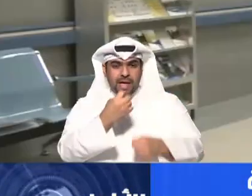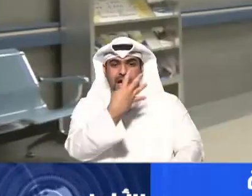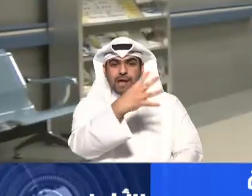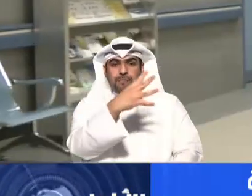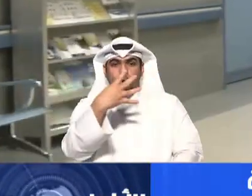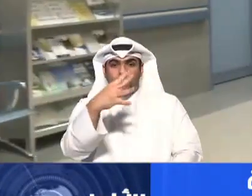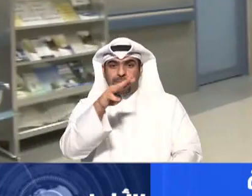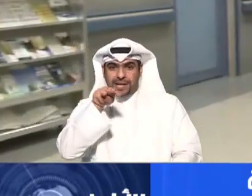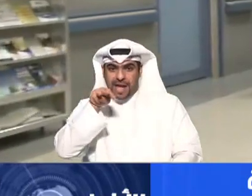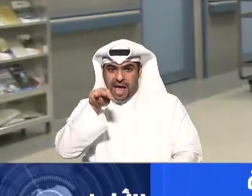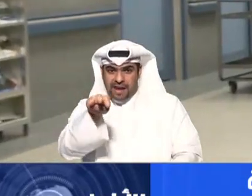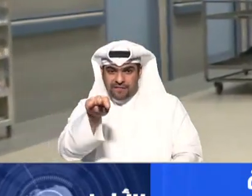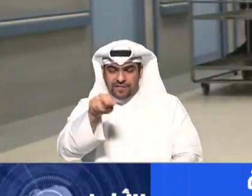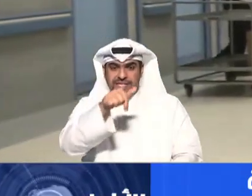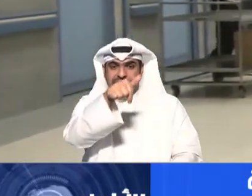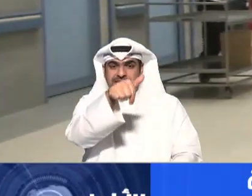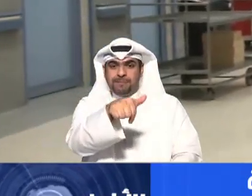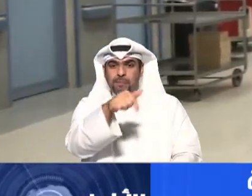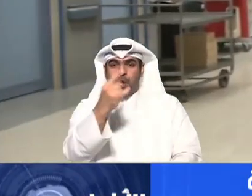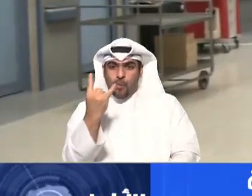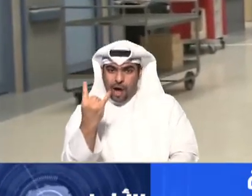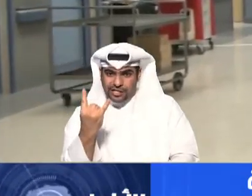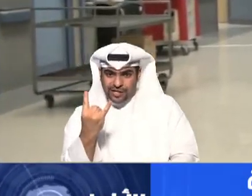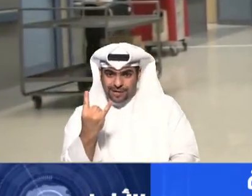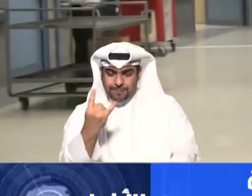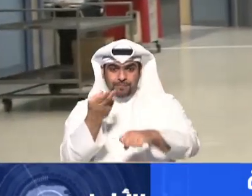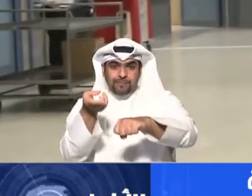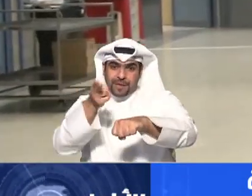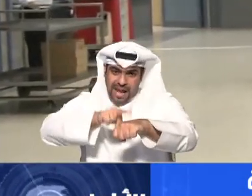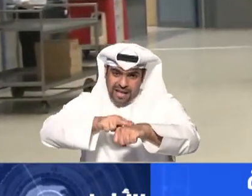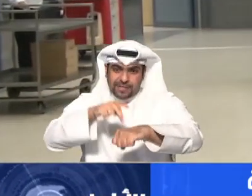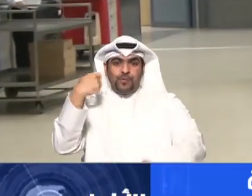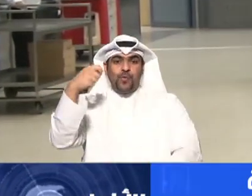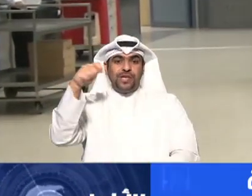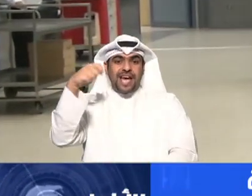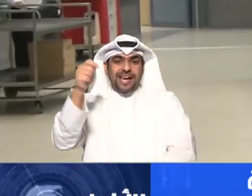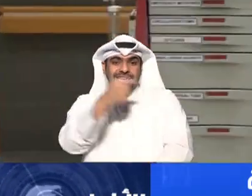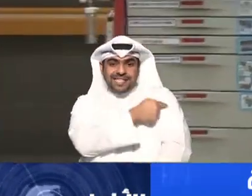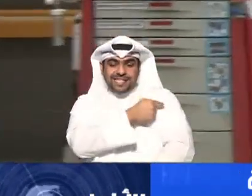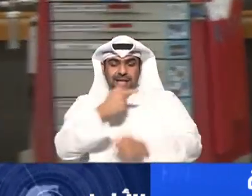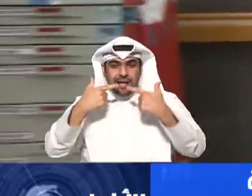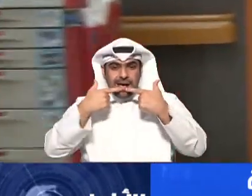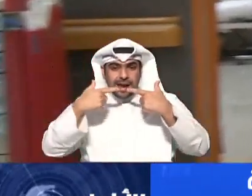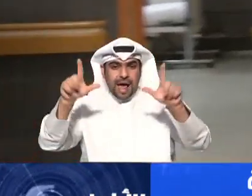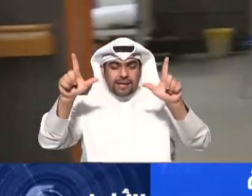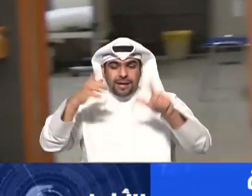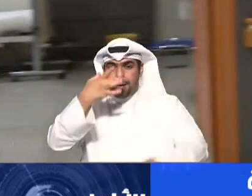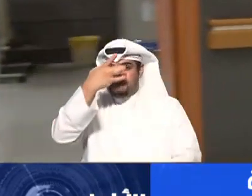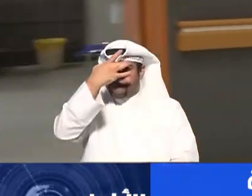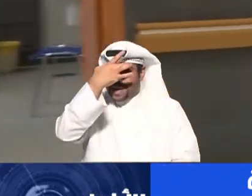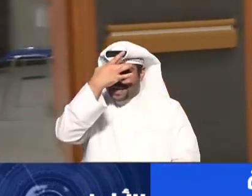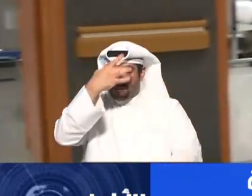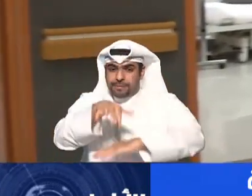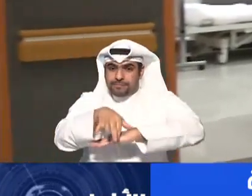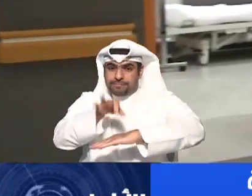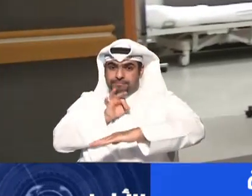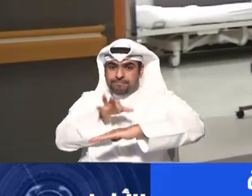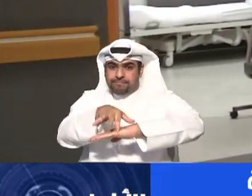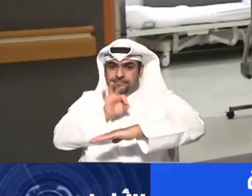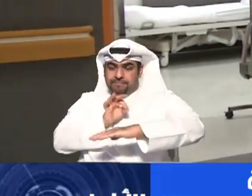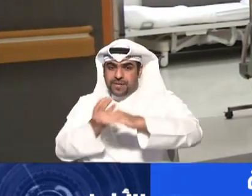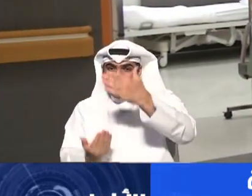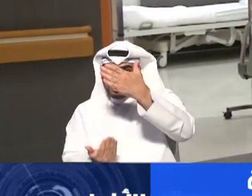44610 متعافين. إلى ذلك أعلنت الصحة تسجيل 836 حالة